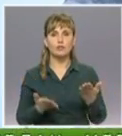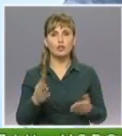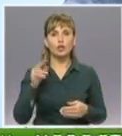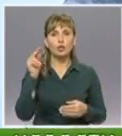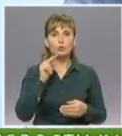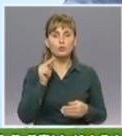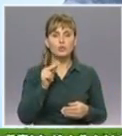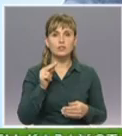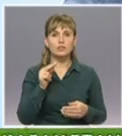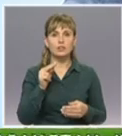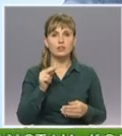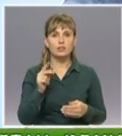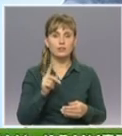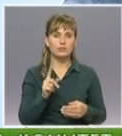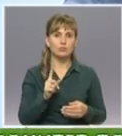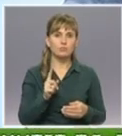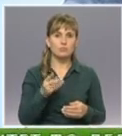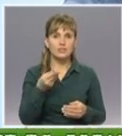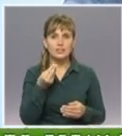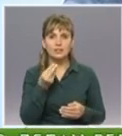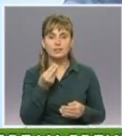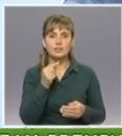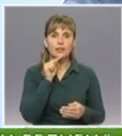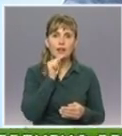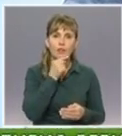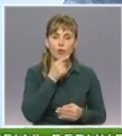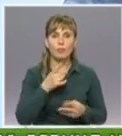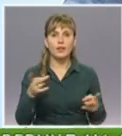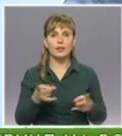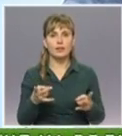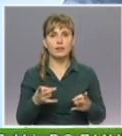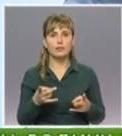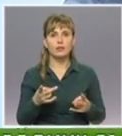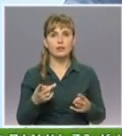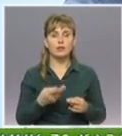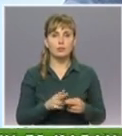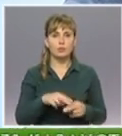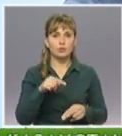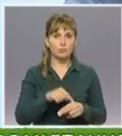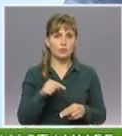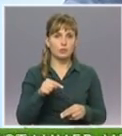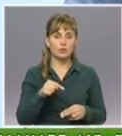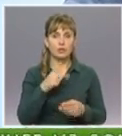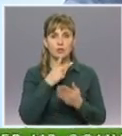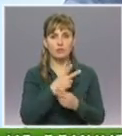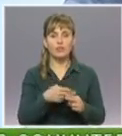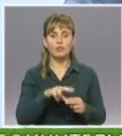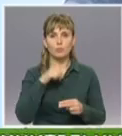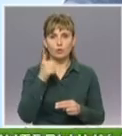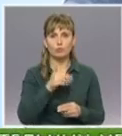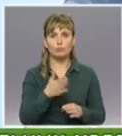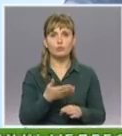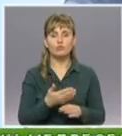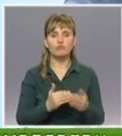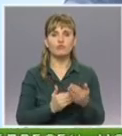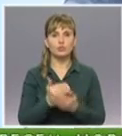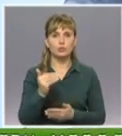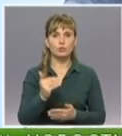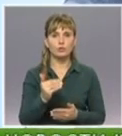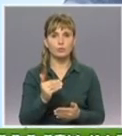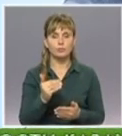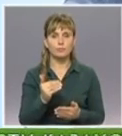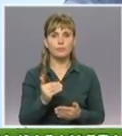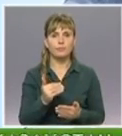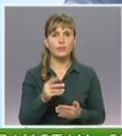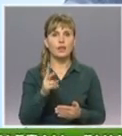учиться обходить вот острые углы в отношениях, потому что эмоциональный фон в этом году будет очень высокий, коза